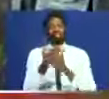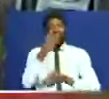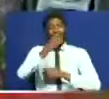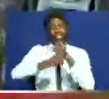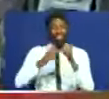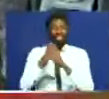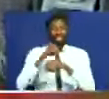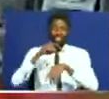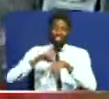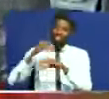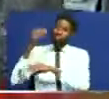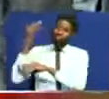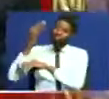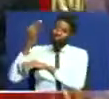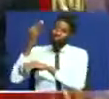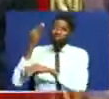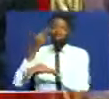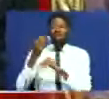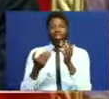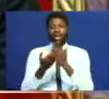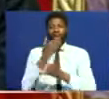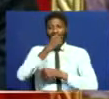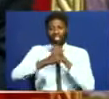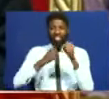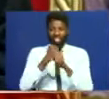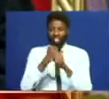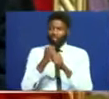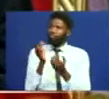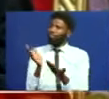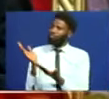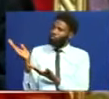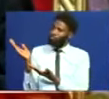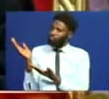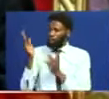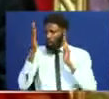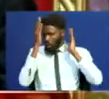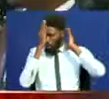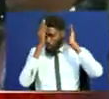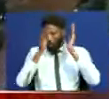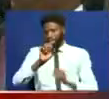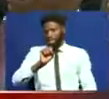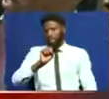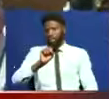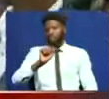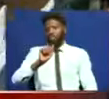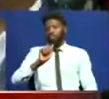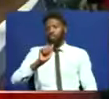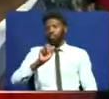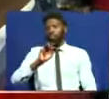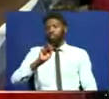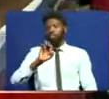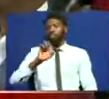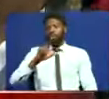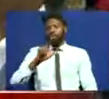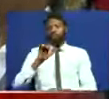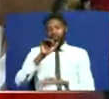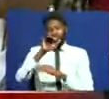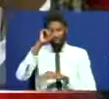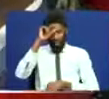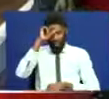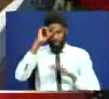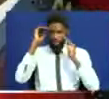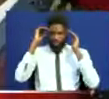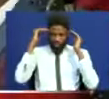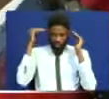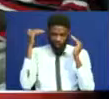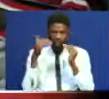ya kukaribisha mwaka mpya, Askofu Samuel Njiriri alitoa wito kwa serikali kulipa kipaumbele suala la kushughulikia masaibu